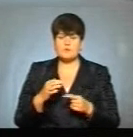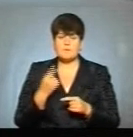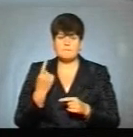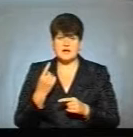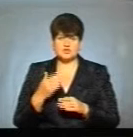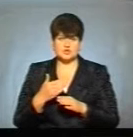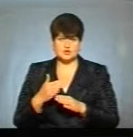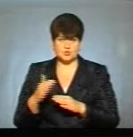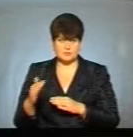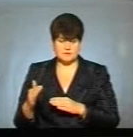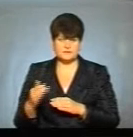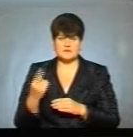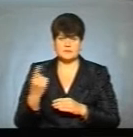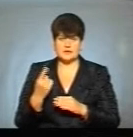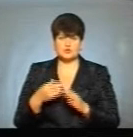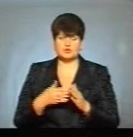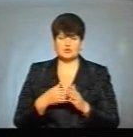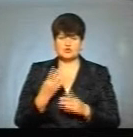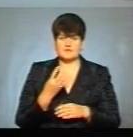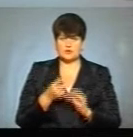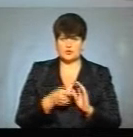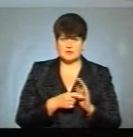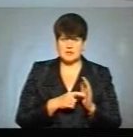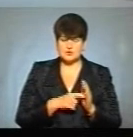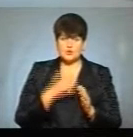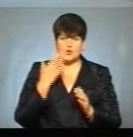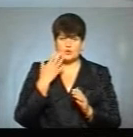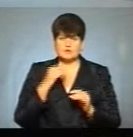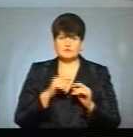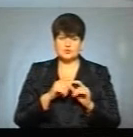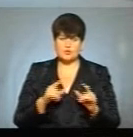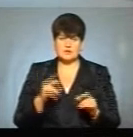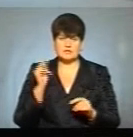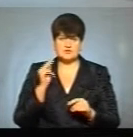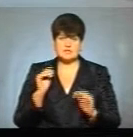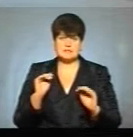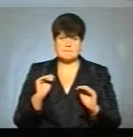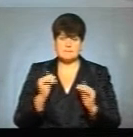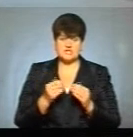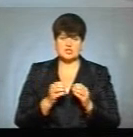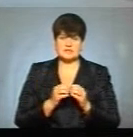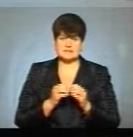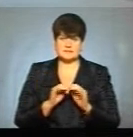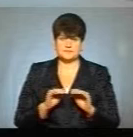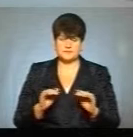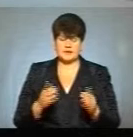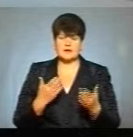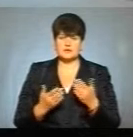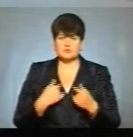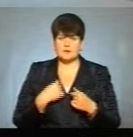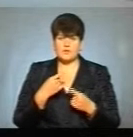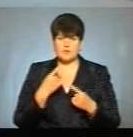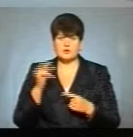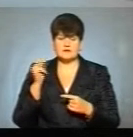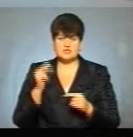ступінь, тобто від 1 по 4 клас, коли у школі навчається менше 10 учнів. Якщо ми говоримо про